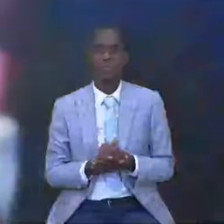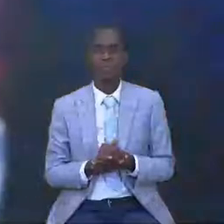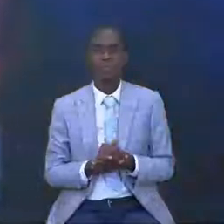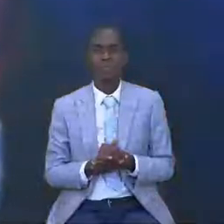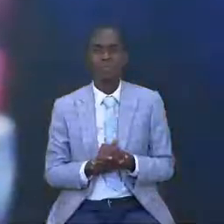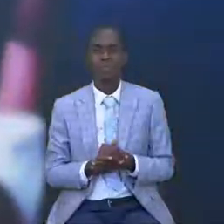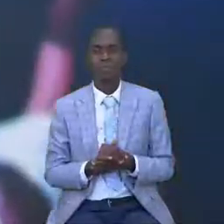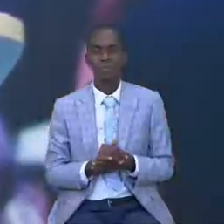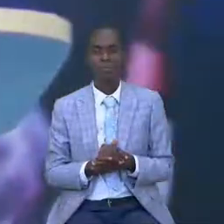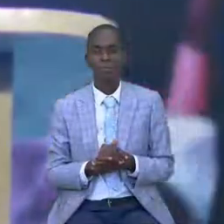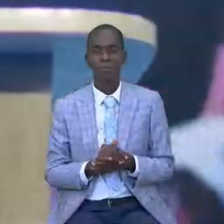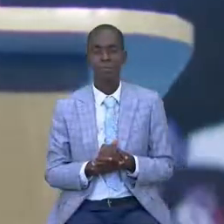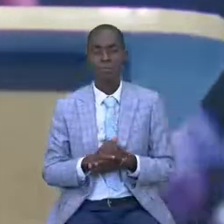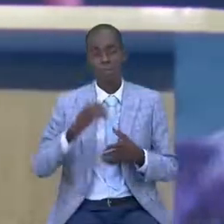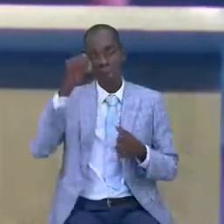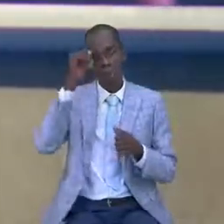Je dis gloire à Dieu.